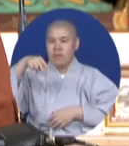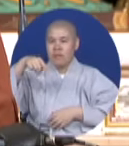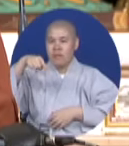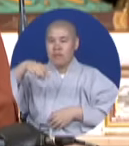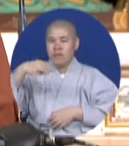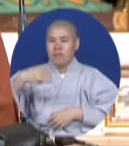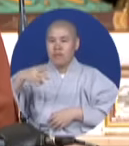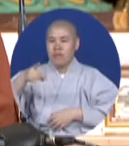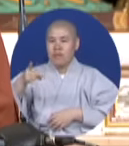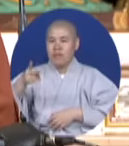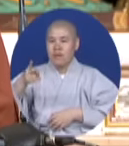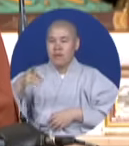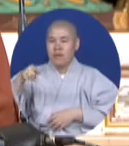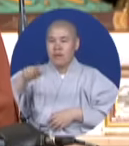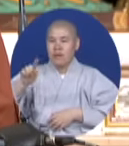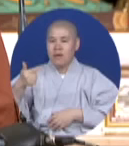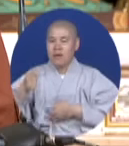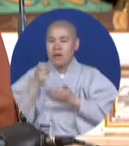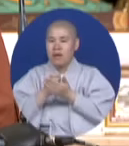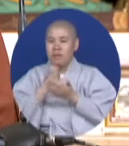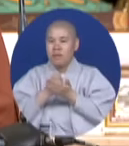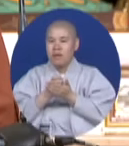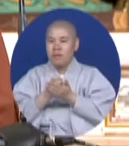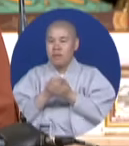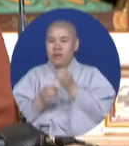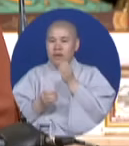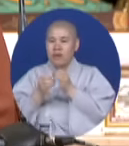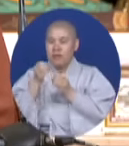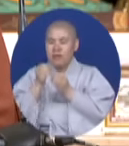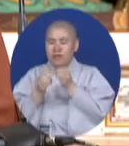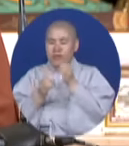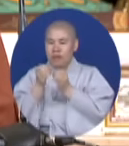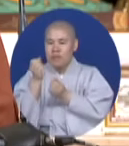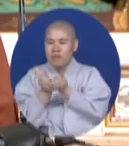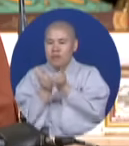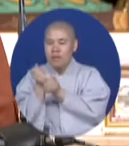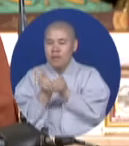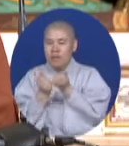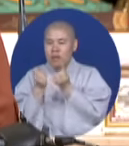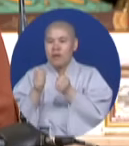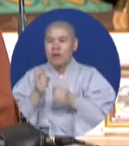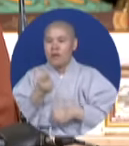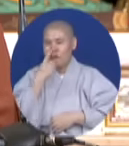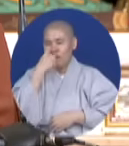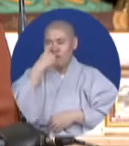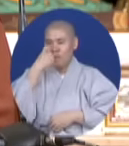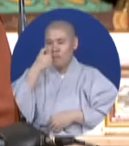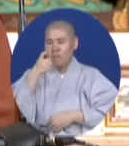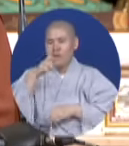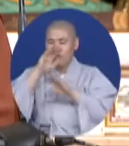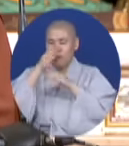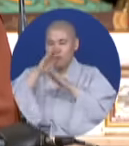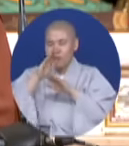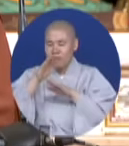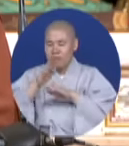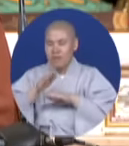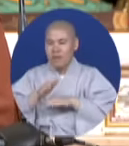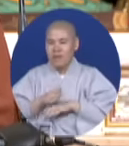시로써 설명한 아주 멋진 본문입니다. 내용이 뭐냐면